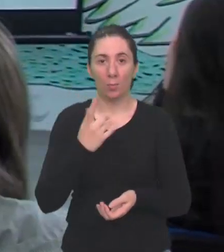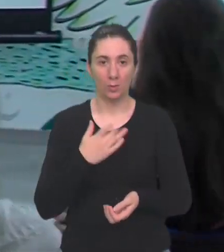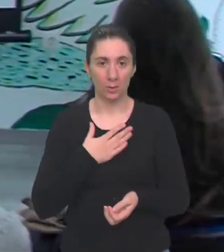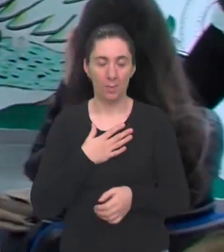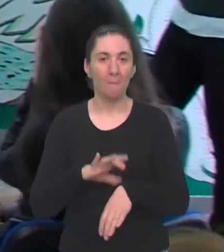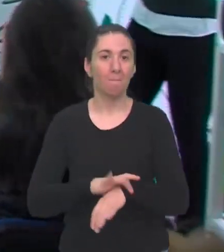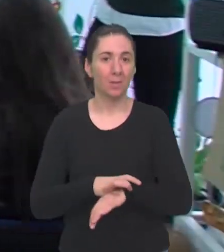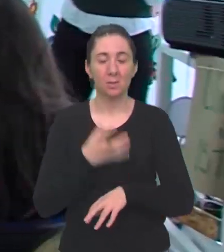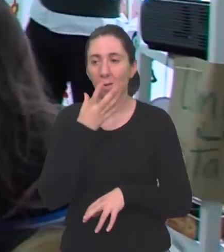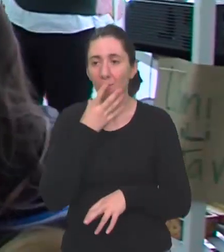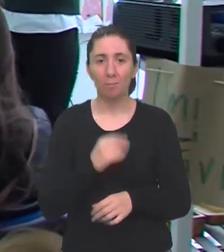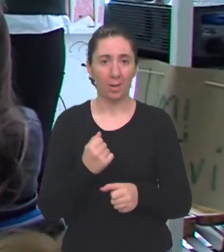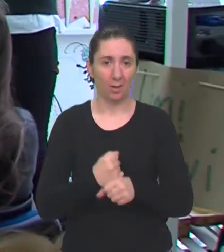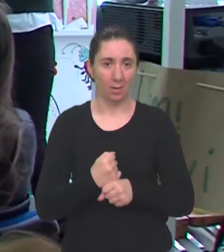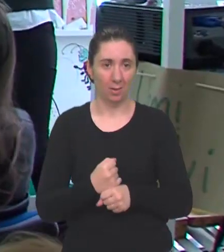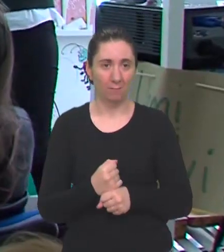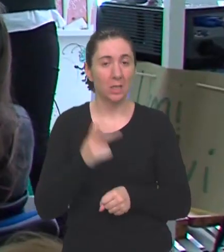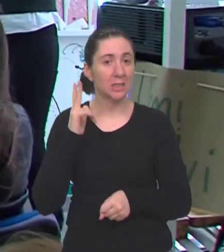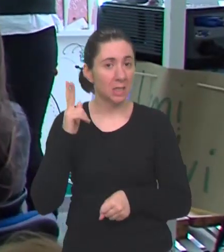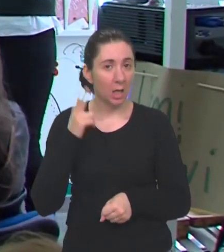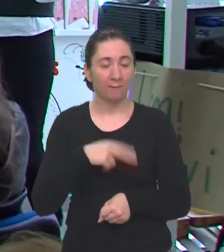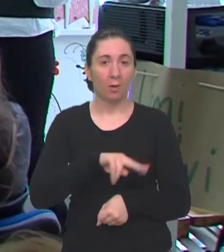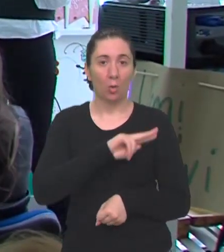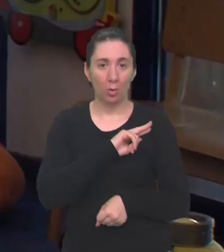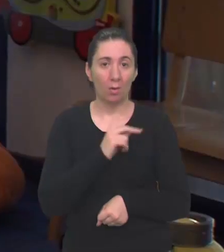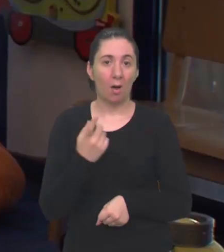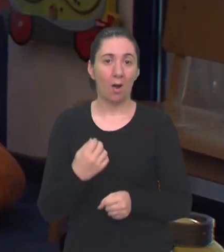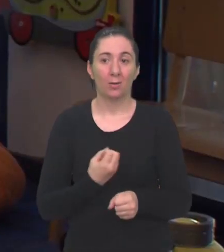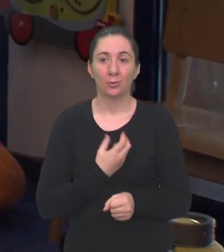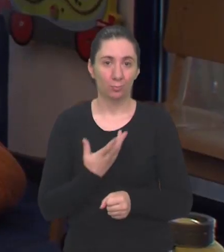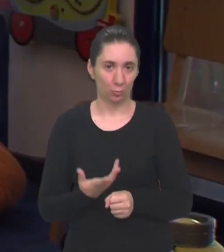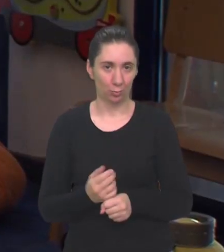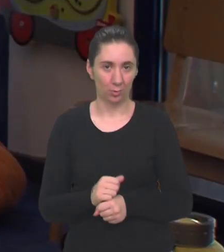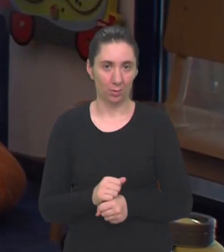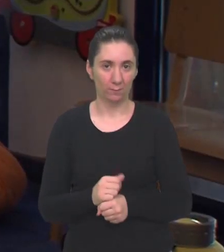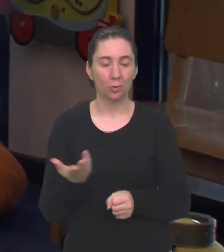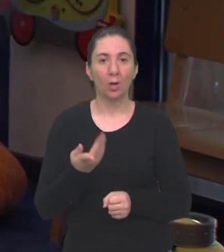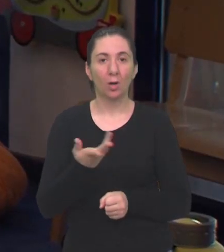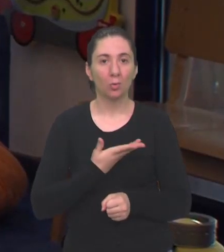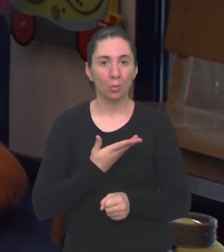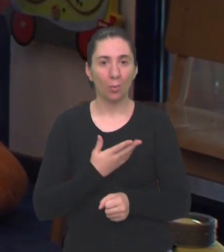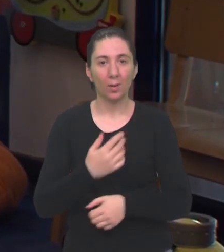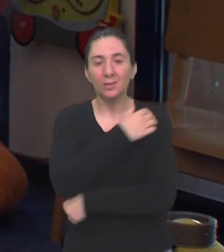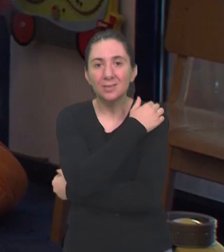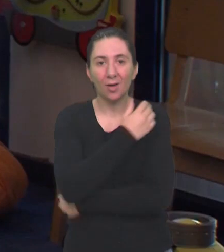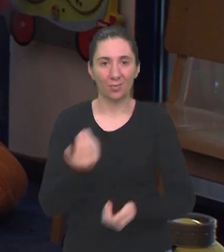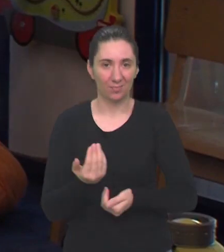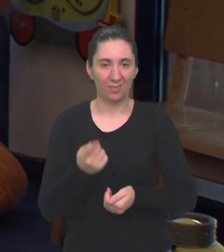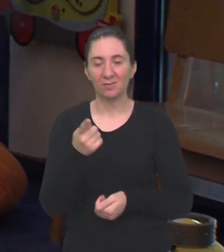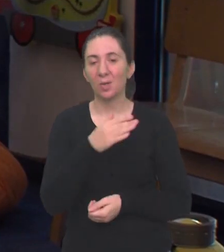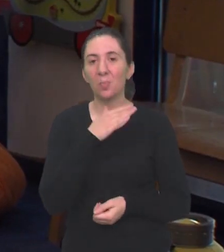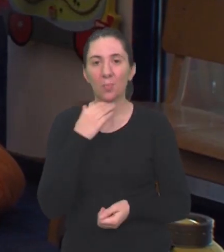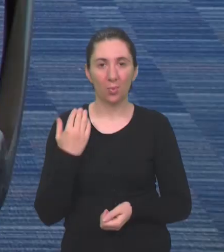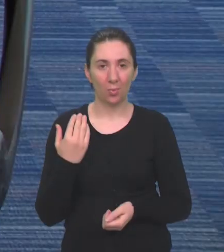Medicina je predivna struka, zahtjevna, odgovorna, ali ispunjavajuća. Kad dobijete zagrljaj od djeteta, vi ste